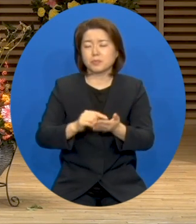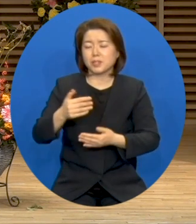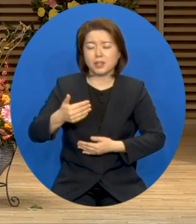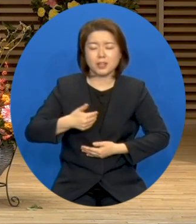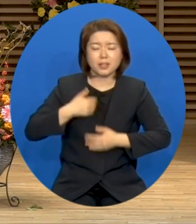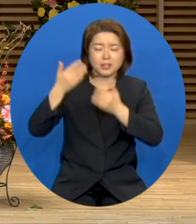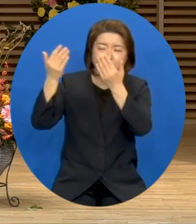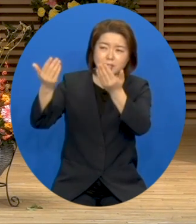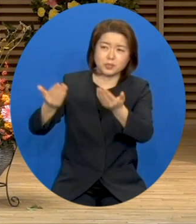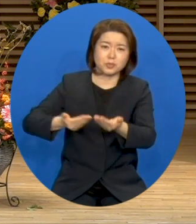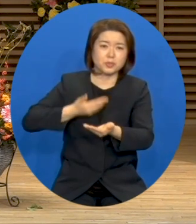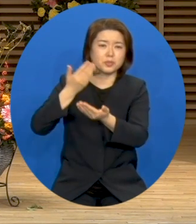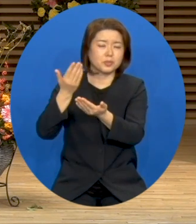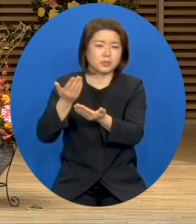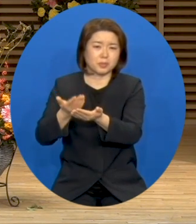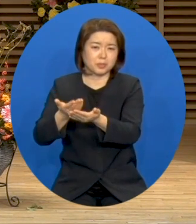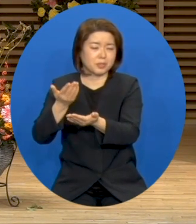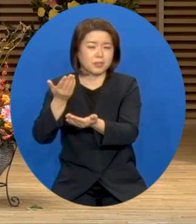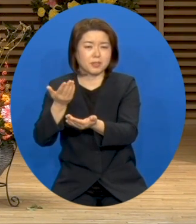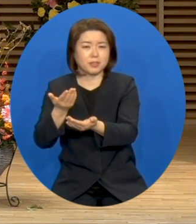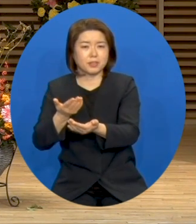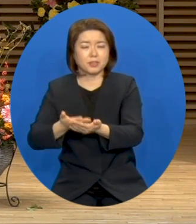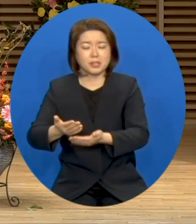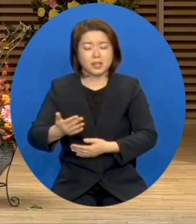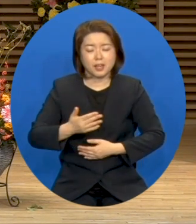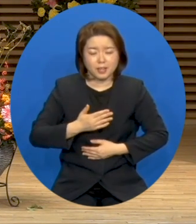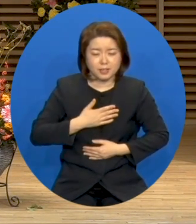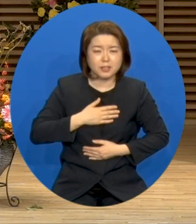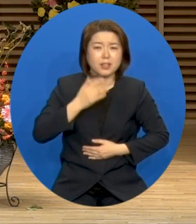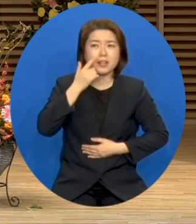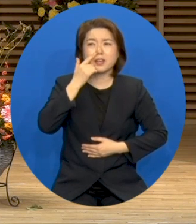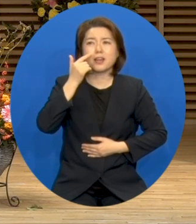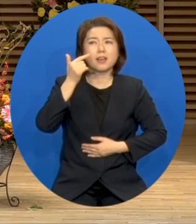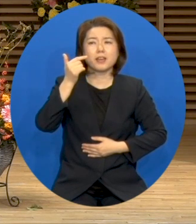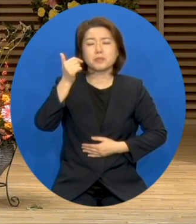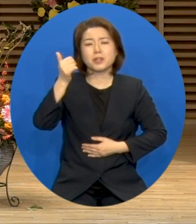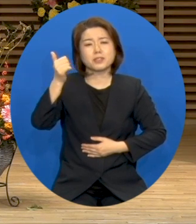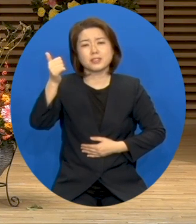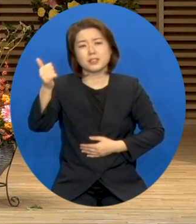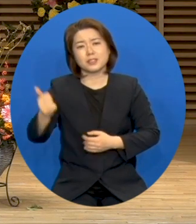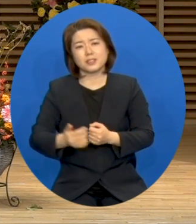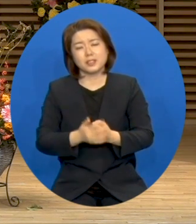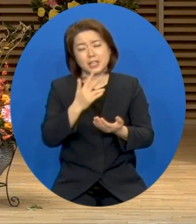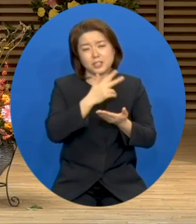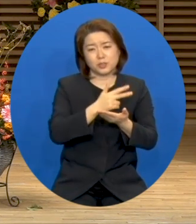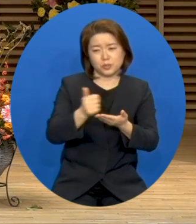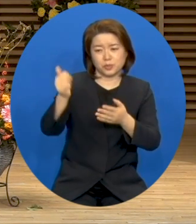주님만 내게 주소서. 내 아버지